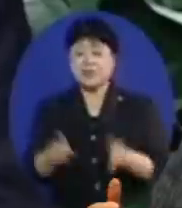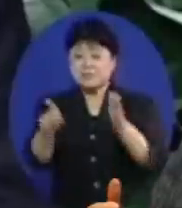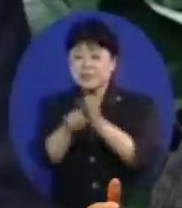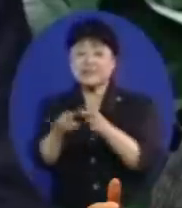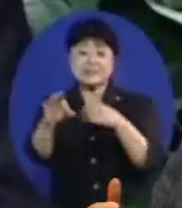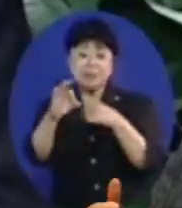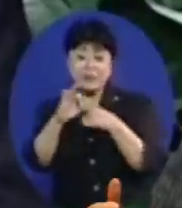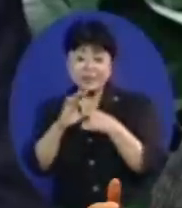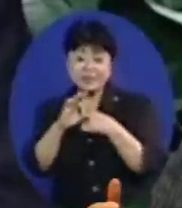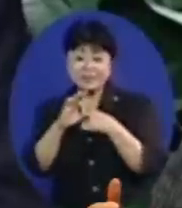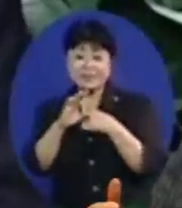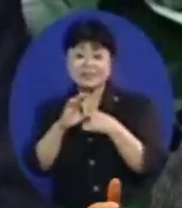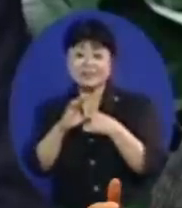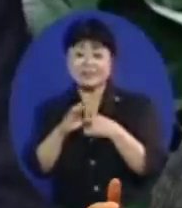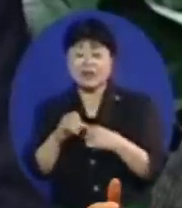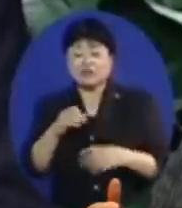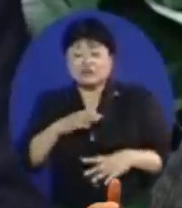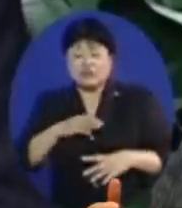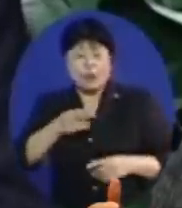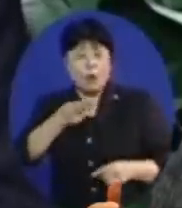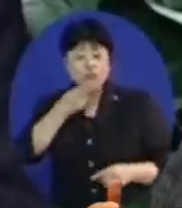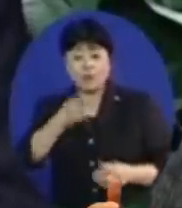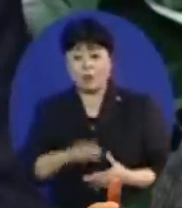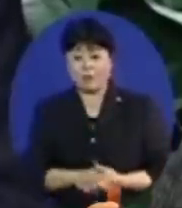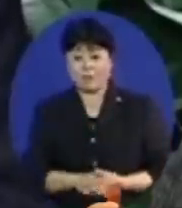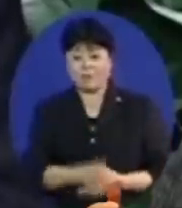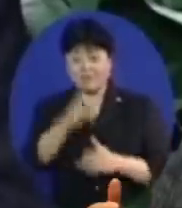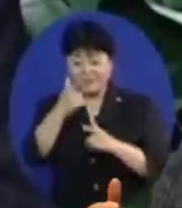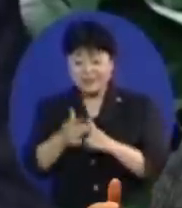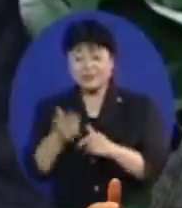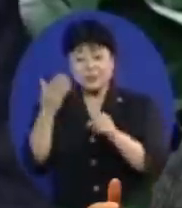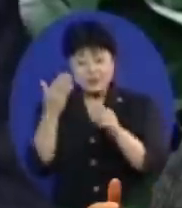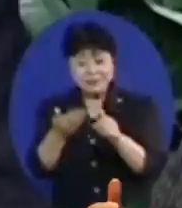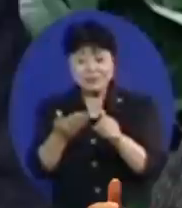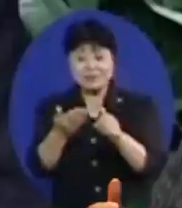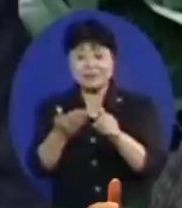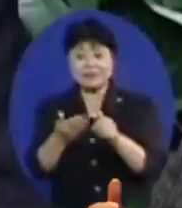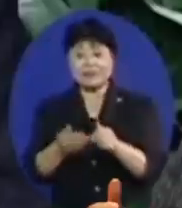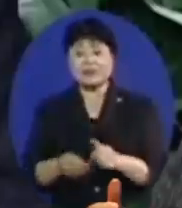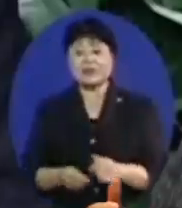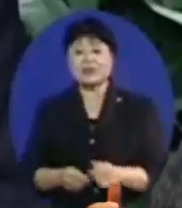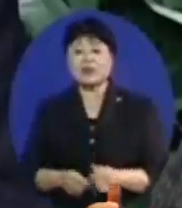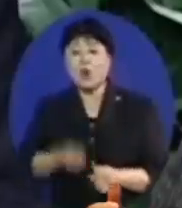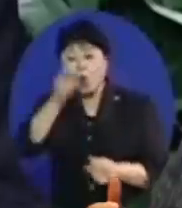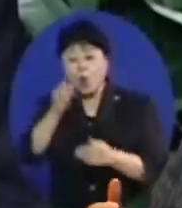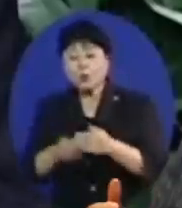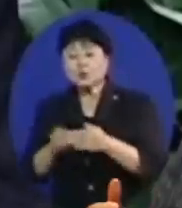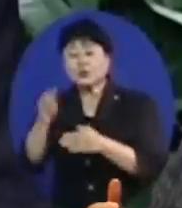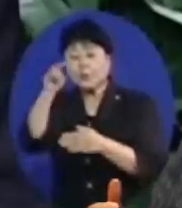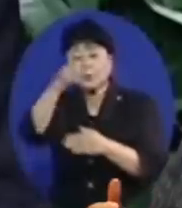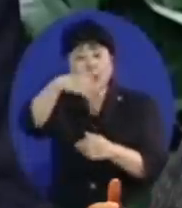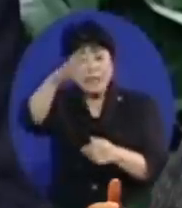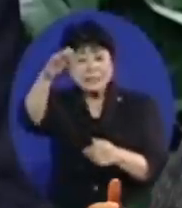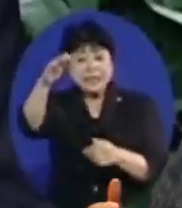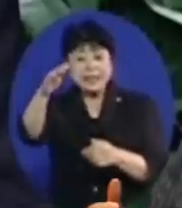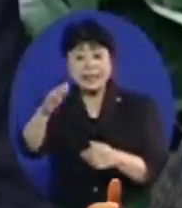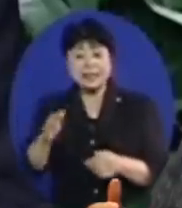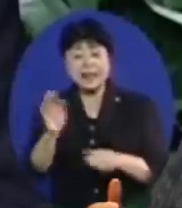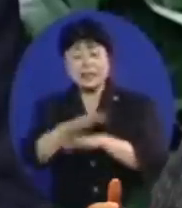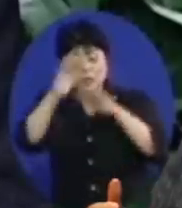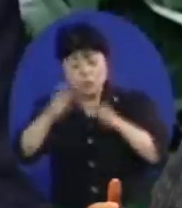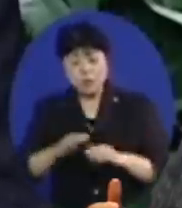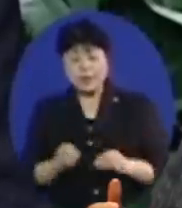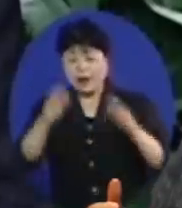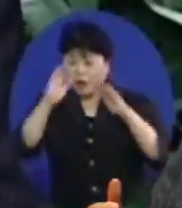믿었으면 두려워하지 않을 것입니다. 예수님께서 호수 저편으로 가자고 했으니까 하늘이 무너지고 땅이